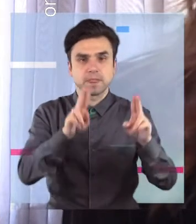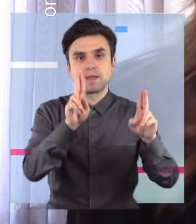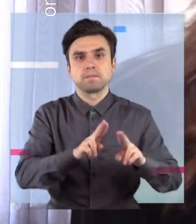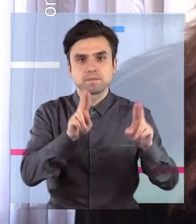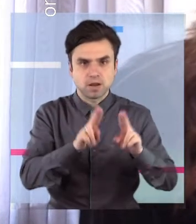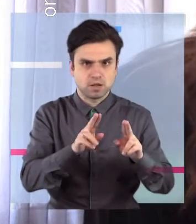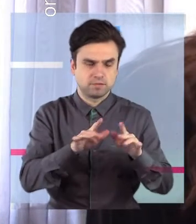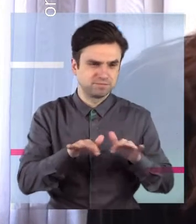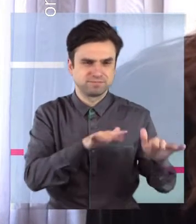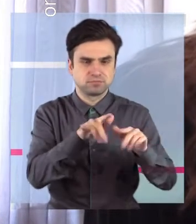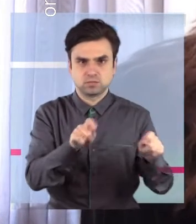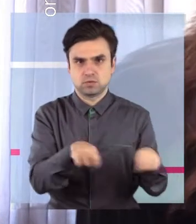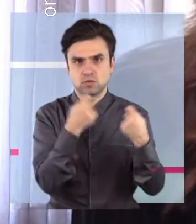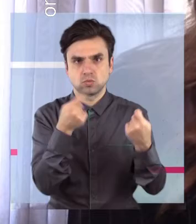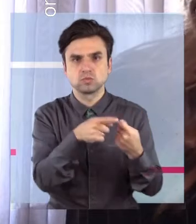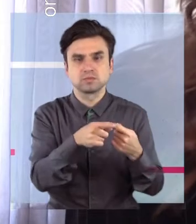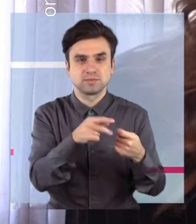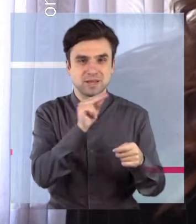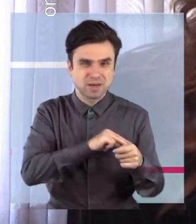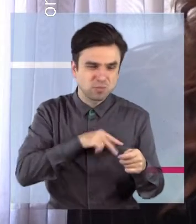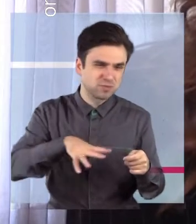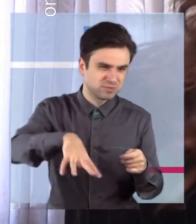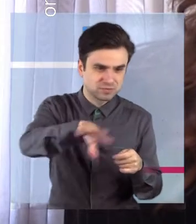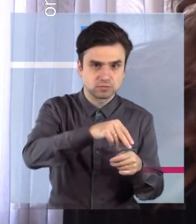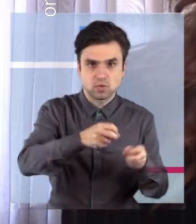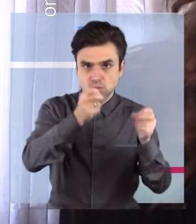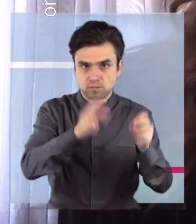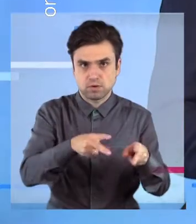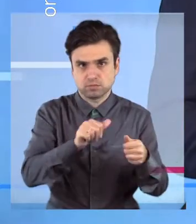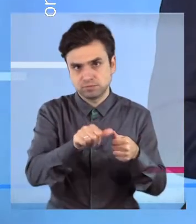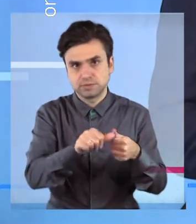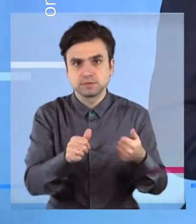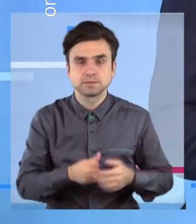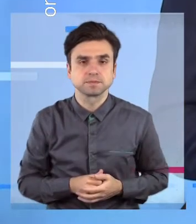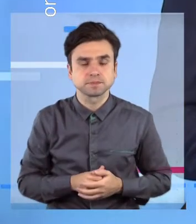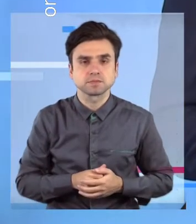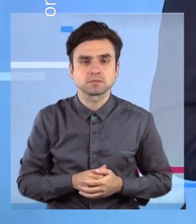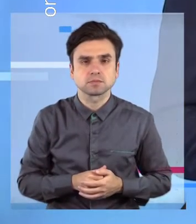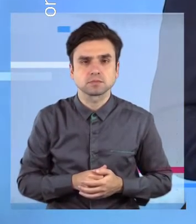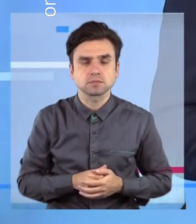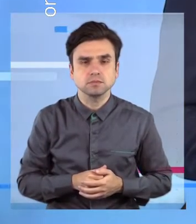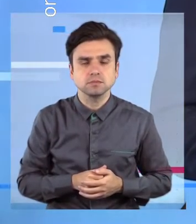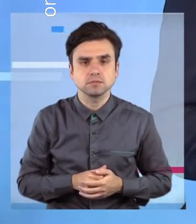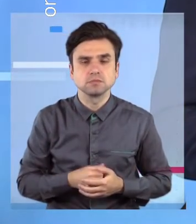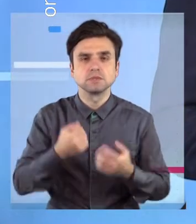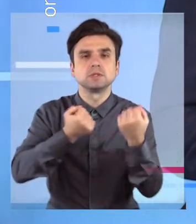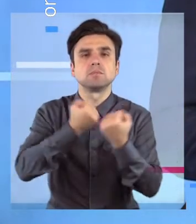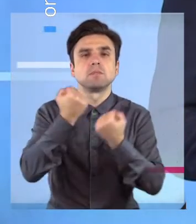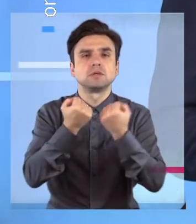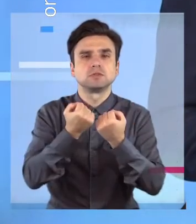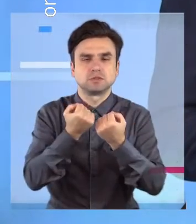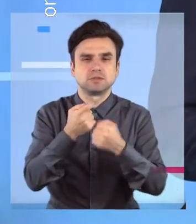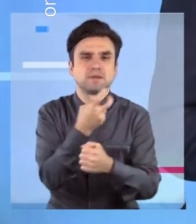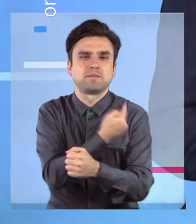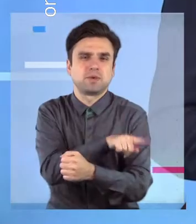виконання робіт з підвищеною небезпекою. Наразі слідчі дії тривають. Машина швидкої допомоги потрапила в аварію. Це